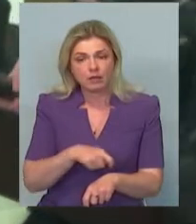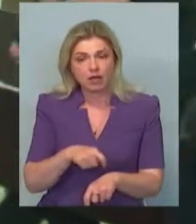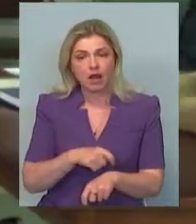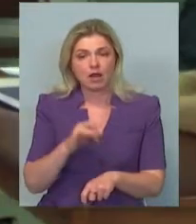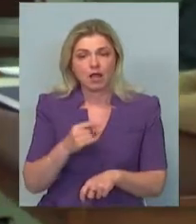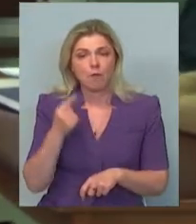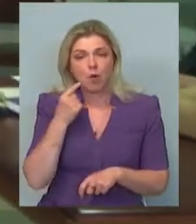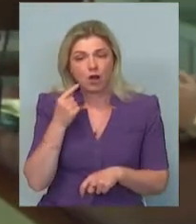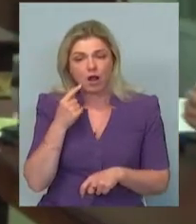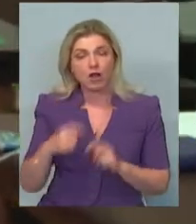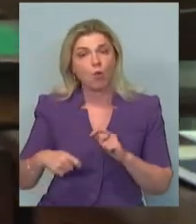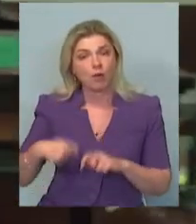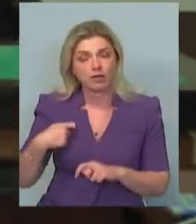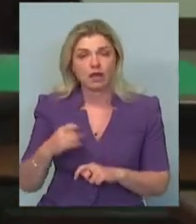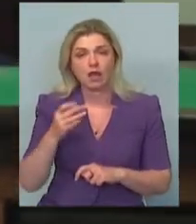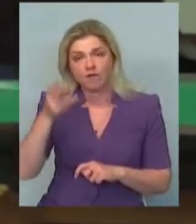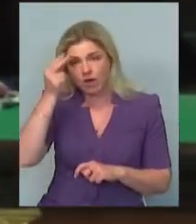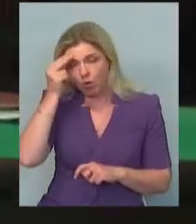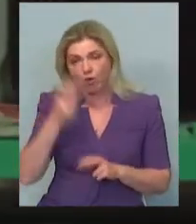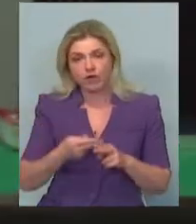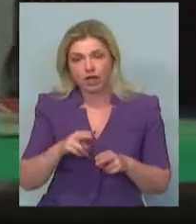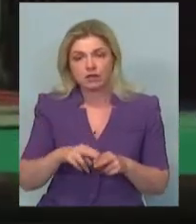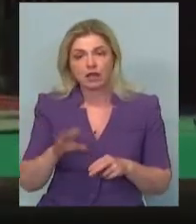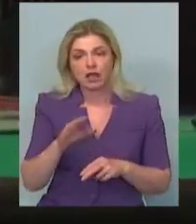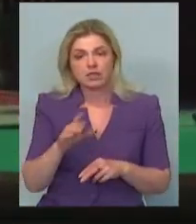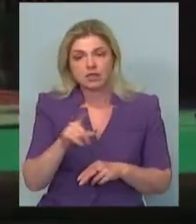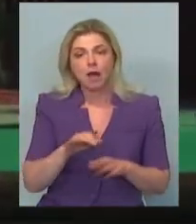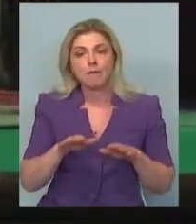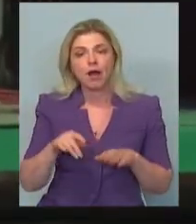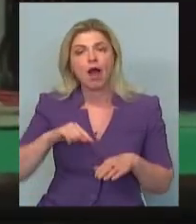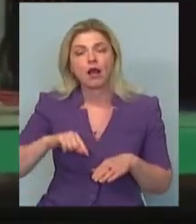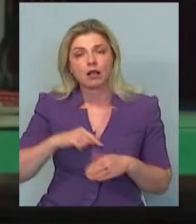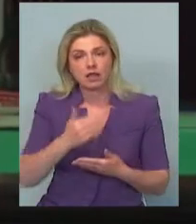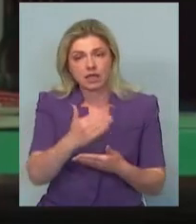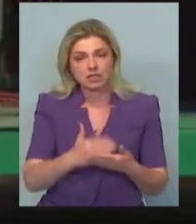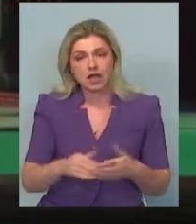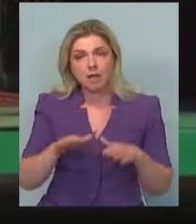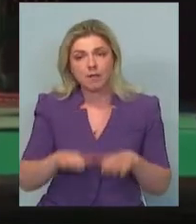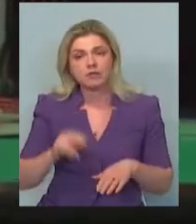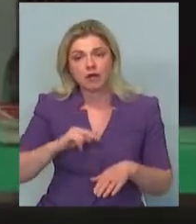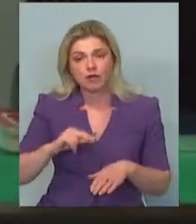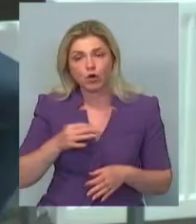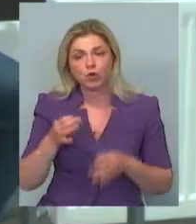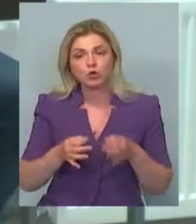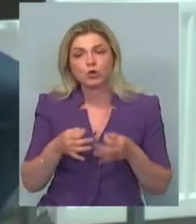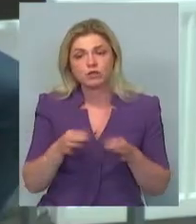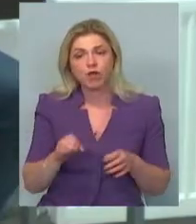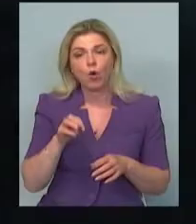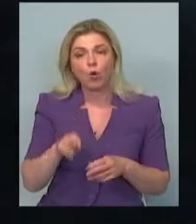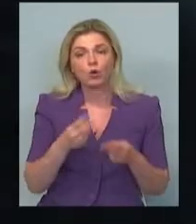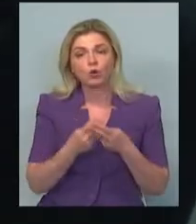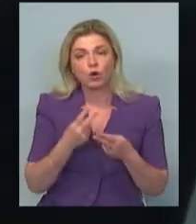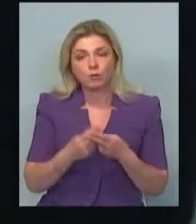збитки. Враховуючи це, а також позитивні характеристики за місцями роботи і проживання, суд звільнив Максима Чернушенка від ув'язнення